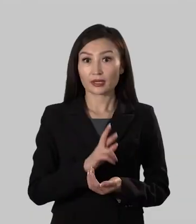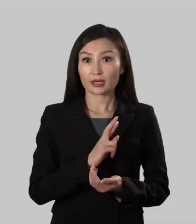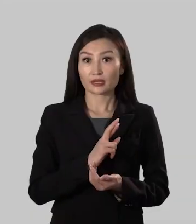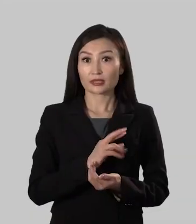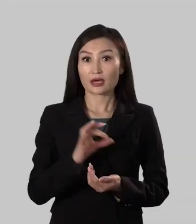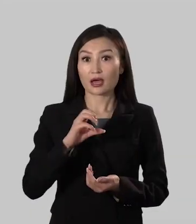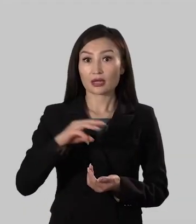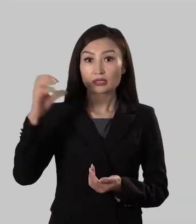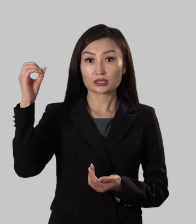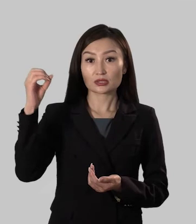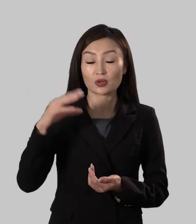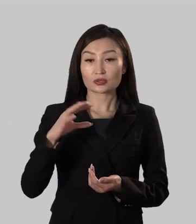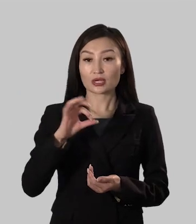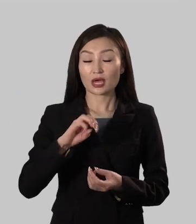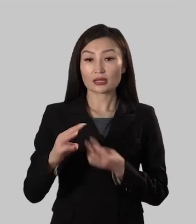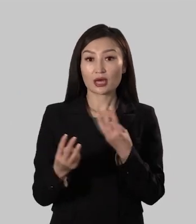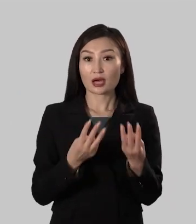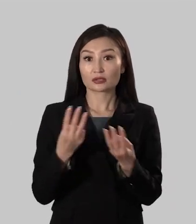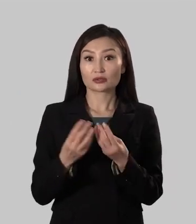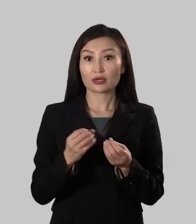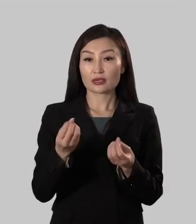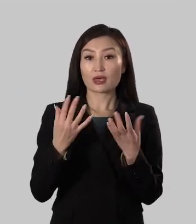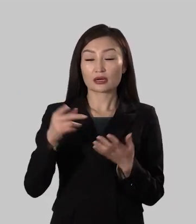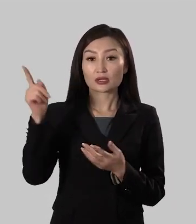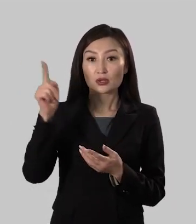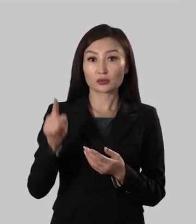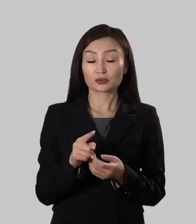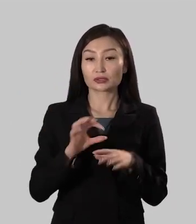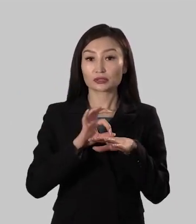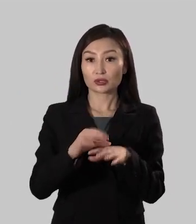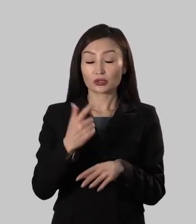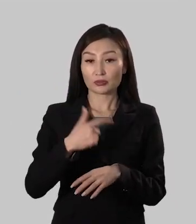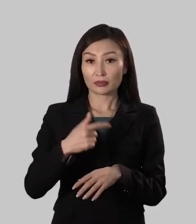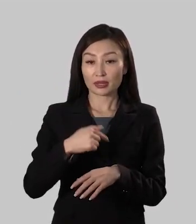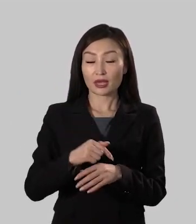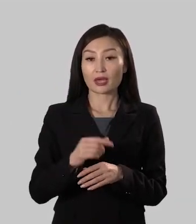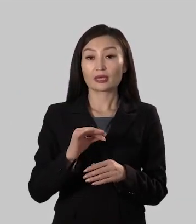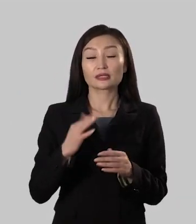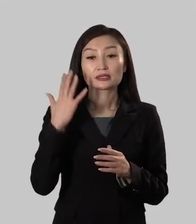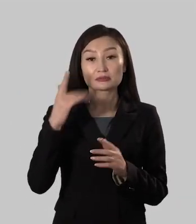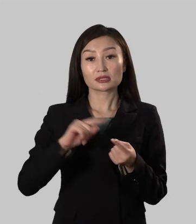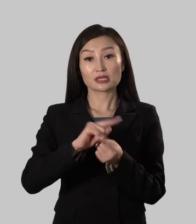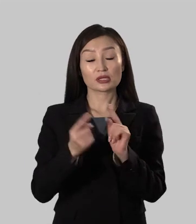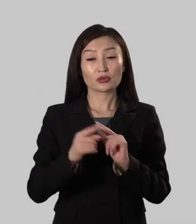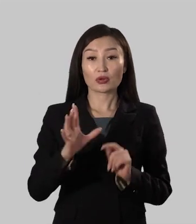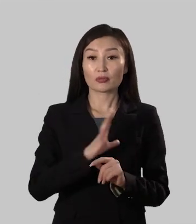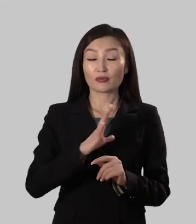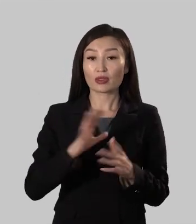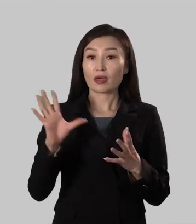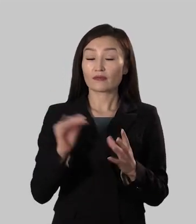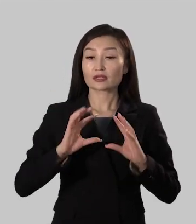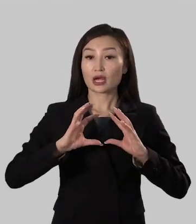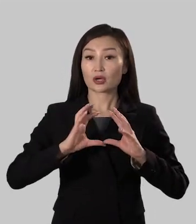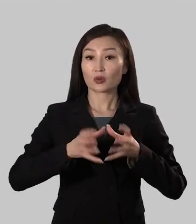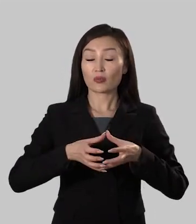Я от солнца, от огня, яркий луч несет меня, но бывает смысл иной, весь